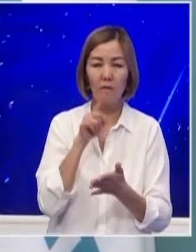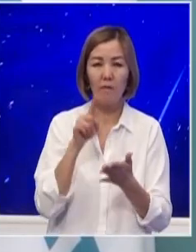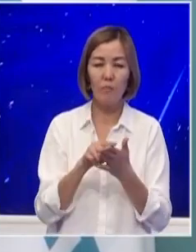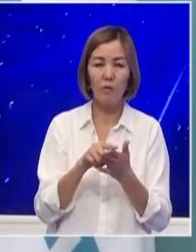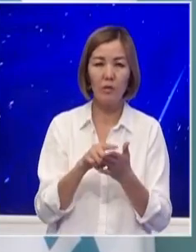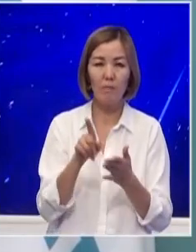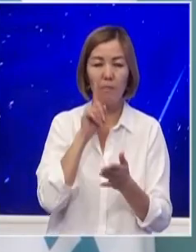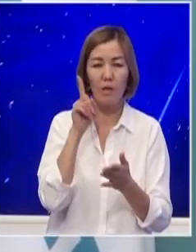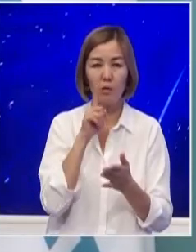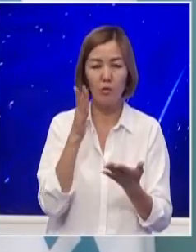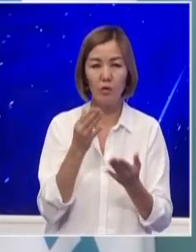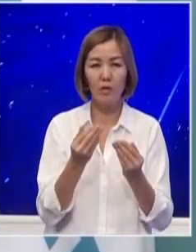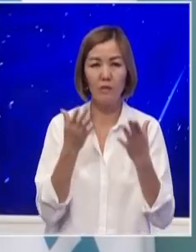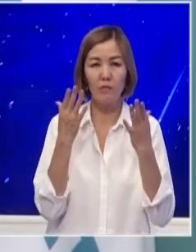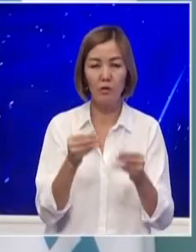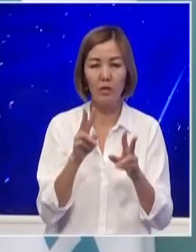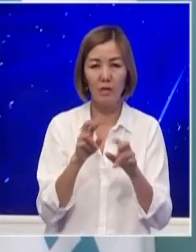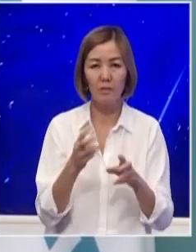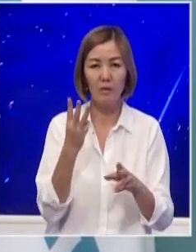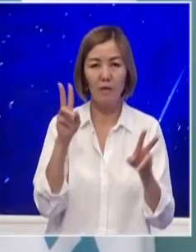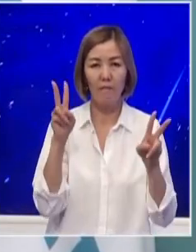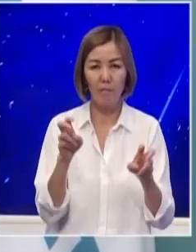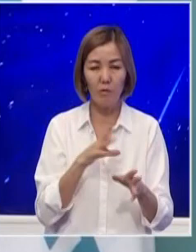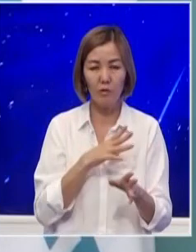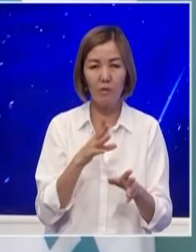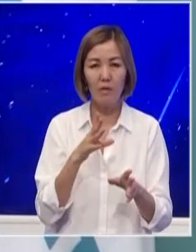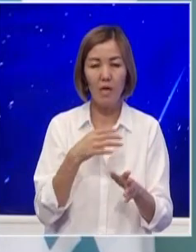молодежи. Сегодня мы рассмотрели 3 вопроса,